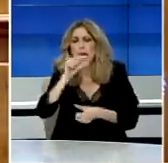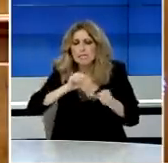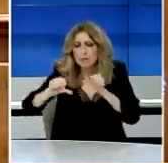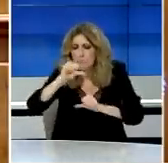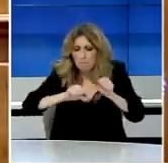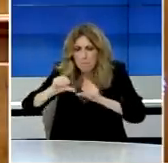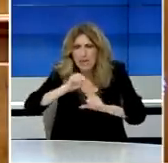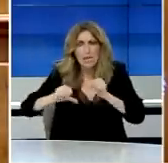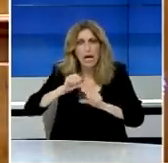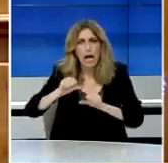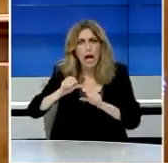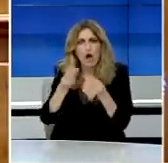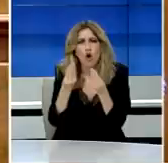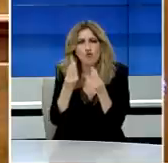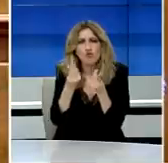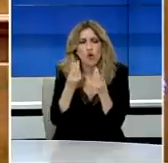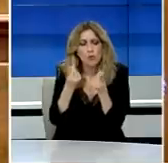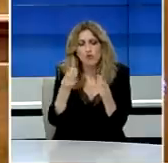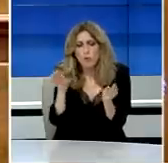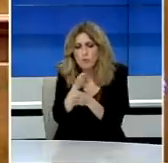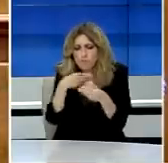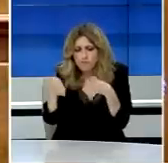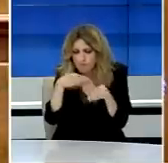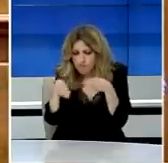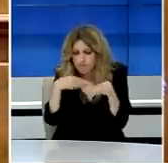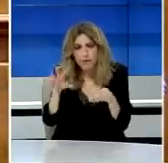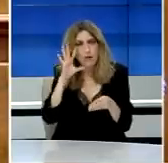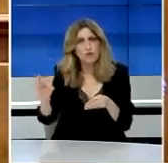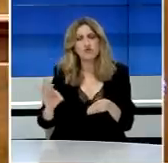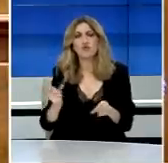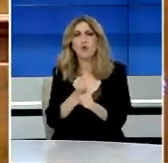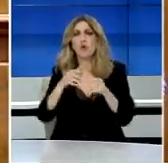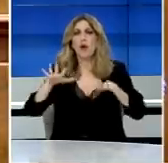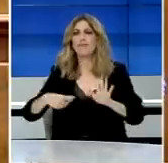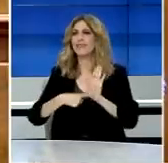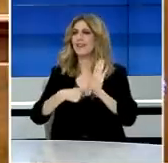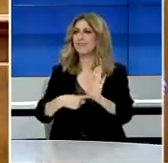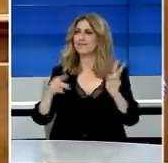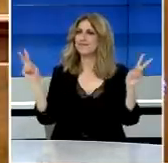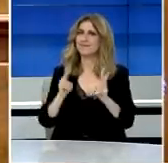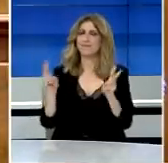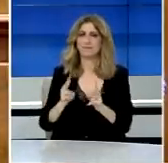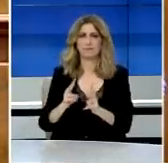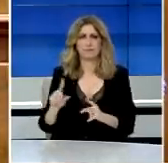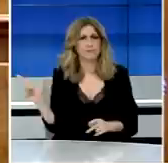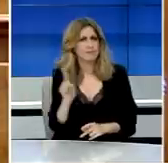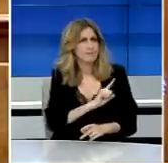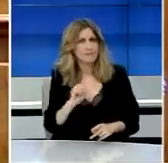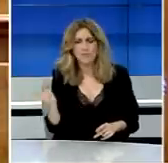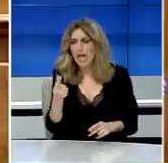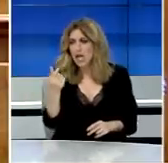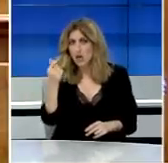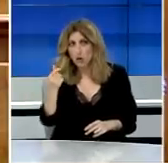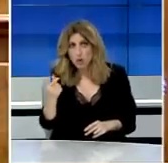ενώ δυστυχώς η εικόνα που υπάρχει αυτή τη στιγμή στην ελληνική οικονομία, στην πραγματική οικονομία, στην αγορά, είναι μια τραγική εικόνα.